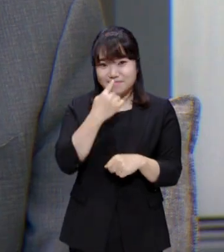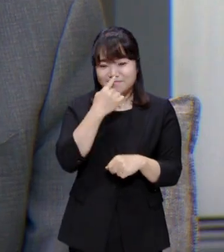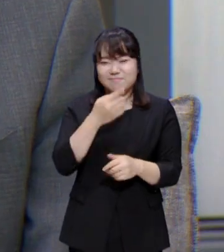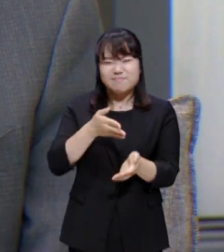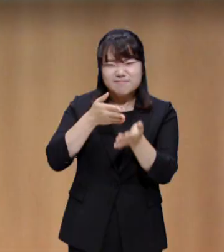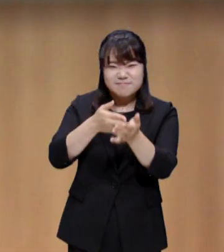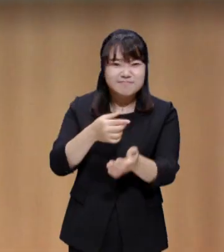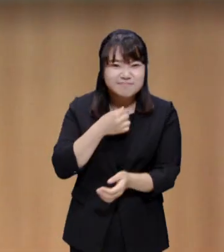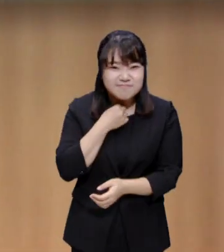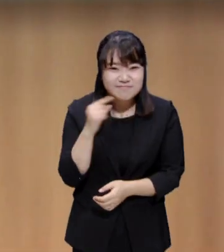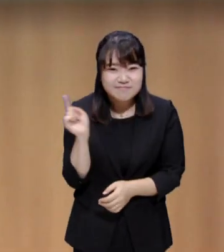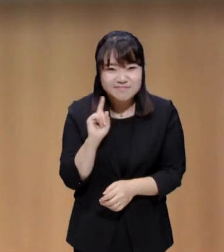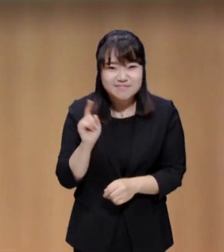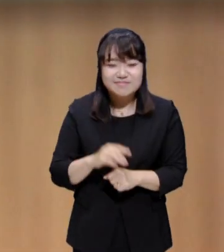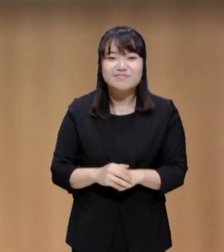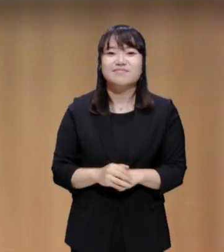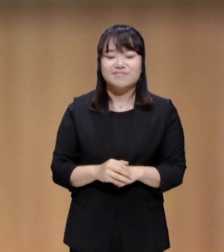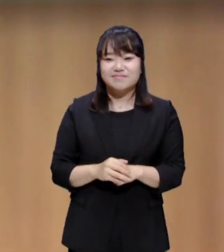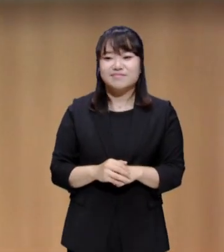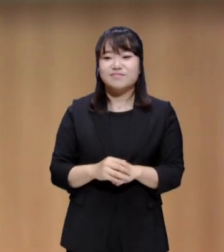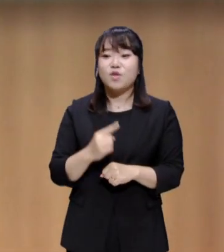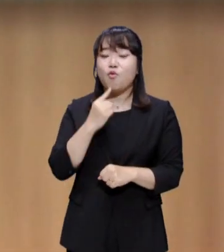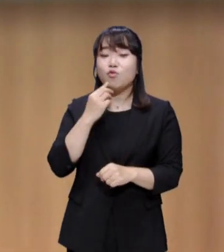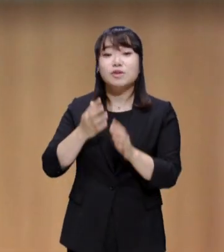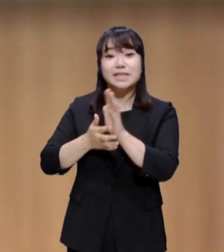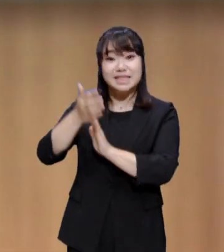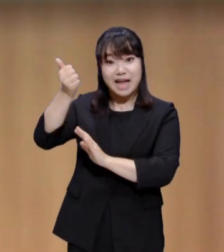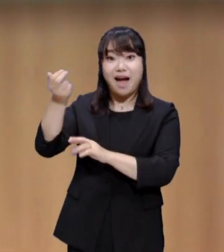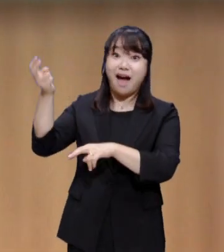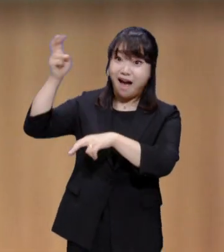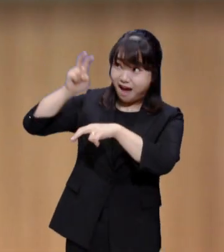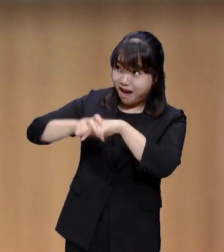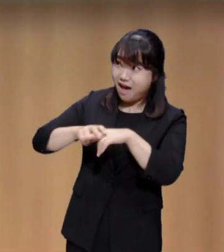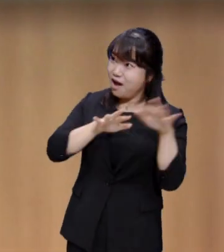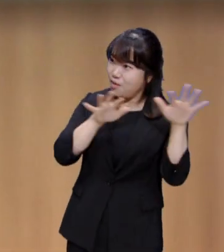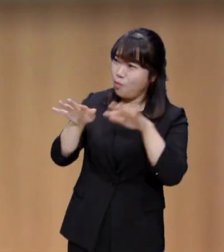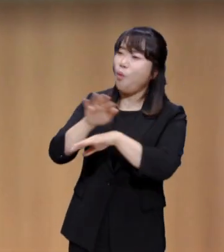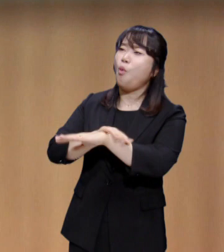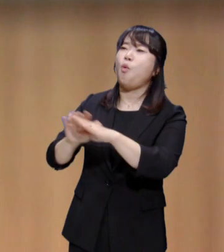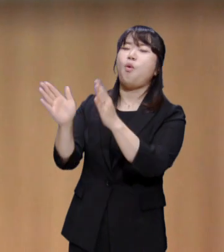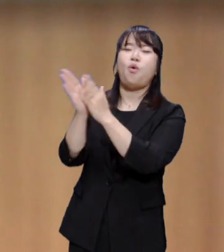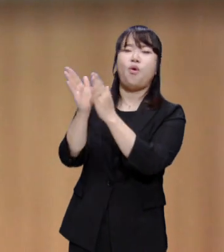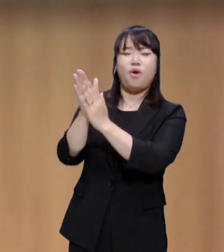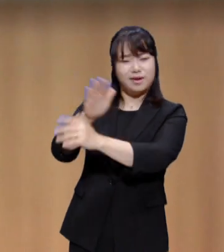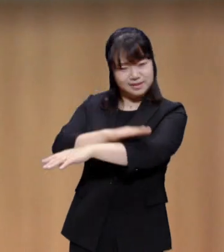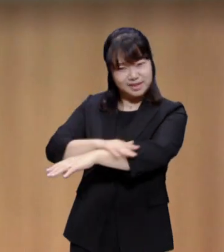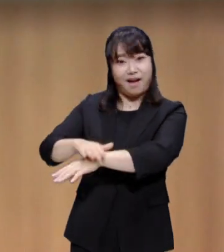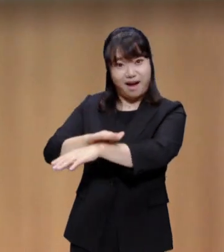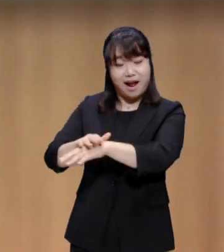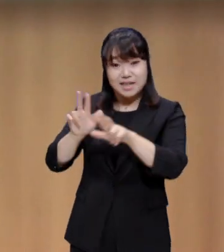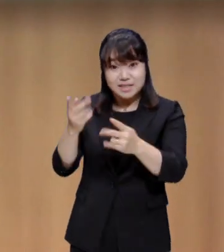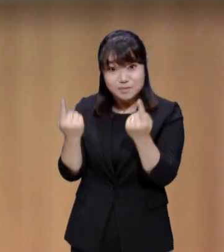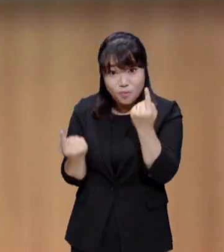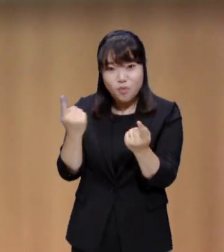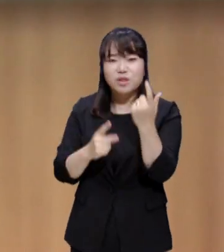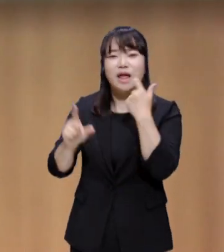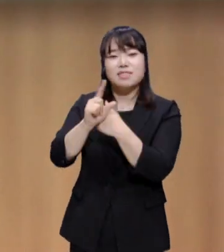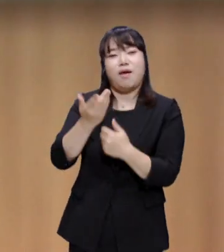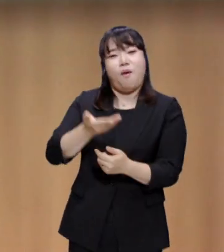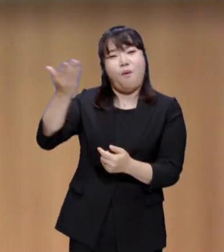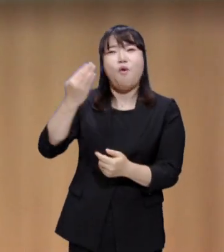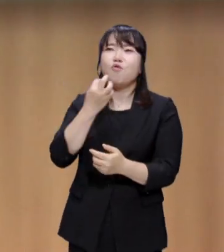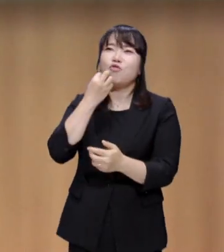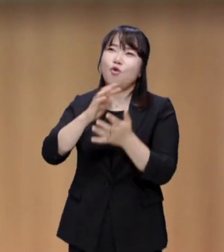싶은 거는 우리 오세훈 시장이 들었으니 잘하고 있구나. 지금보다 더 나은